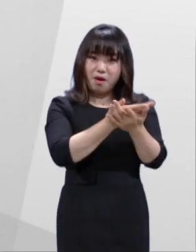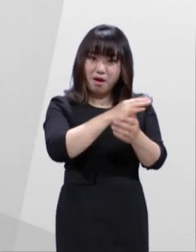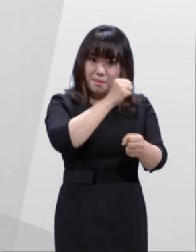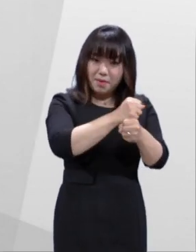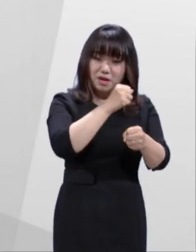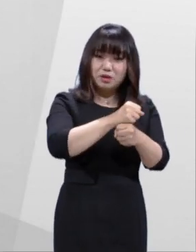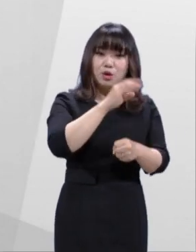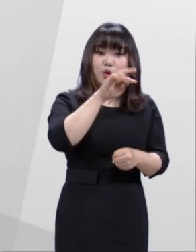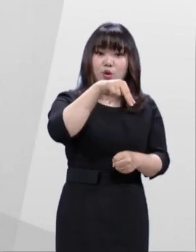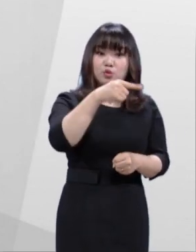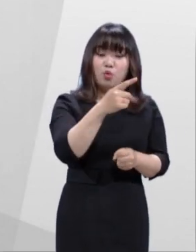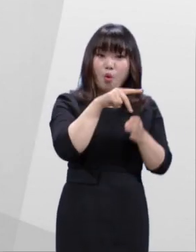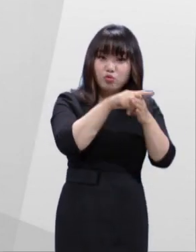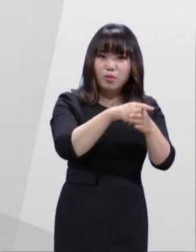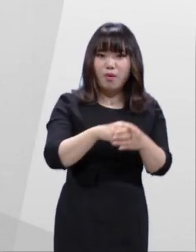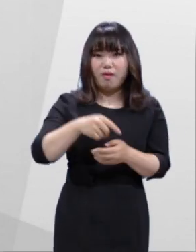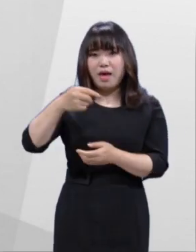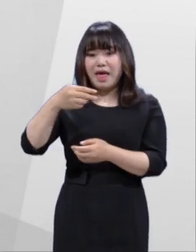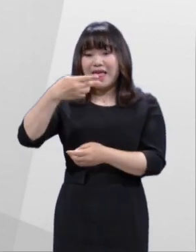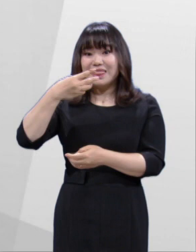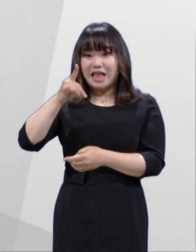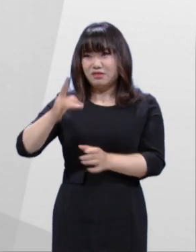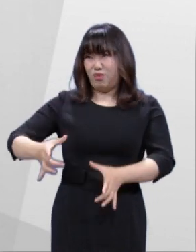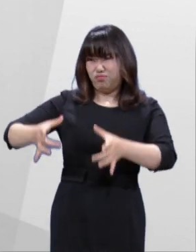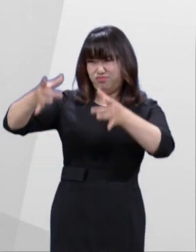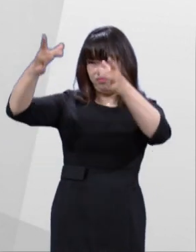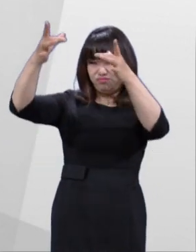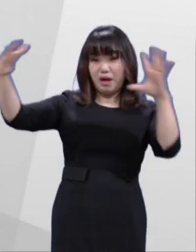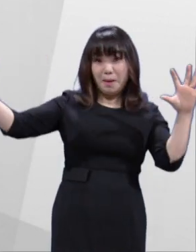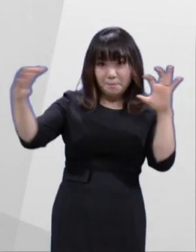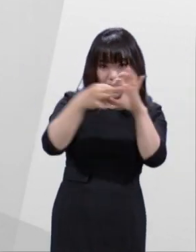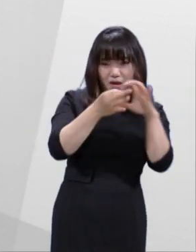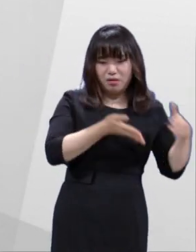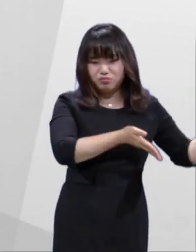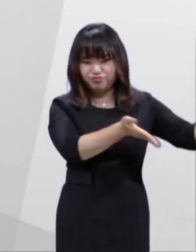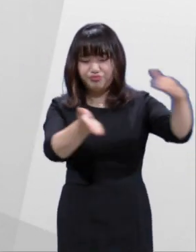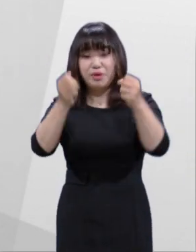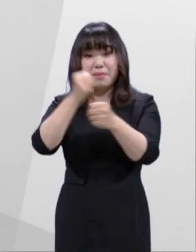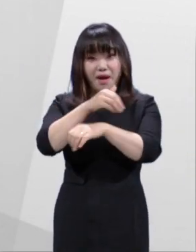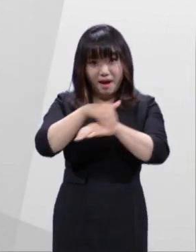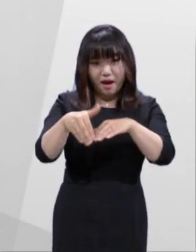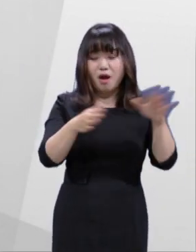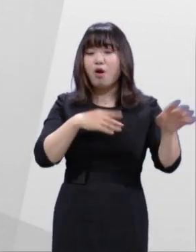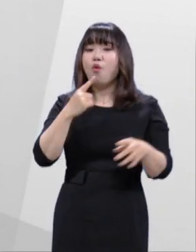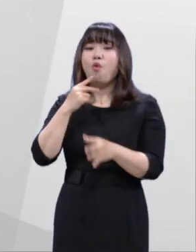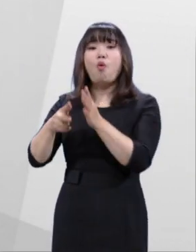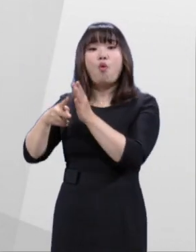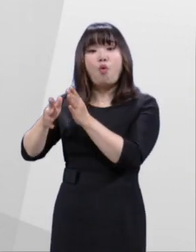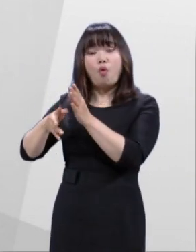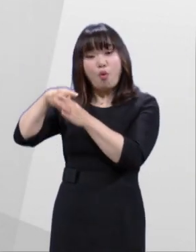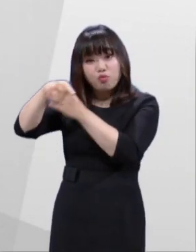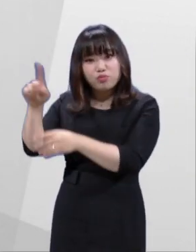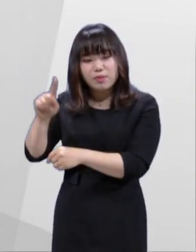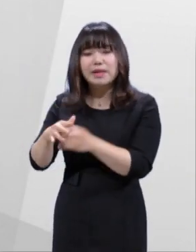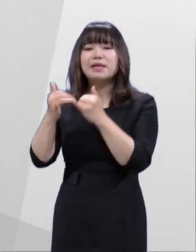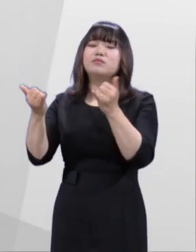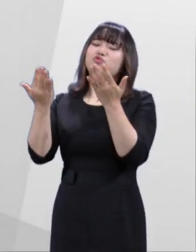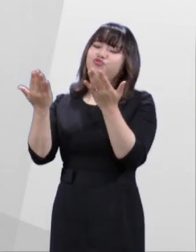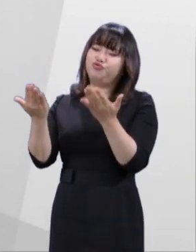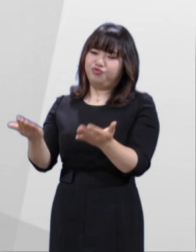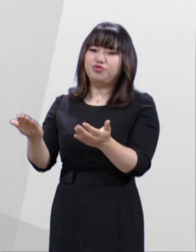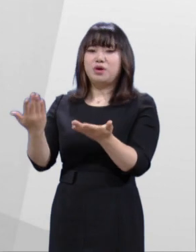후보는 테크노마트와 연계한 IT 복합 거점화를, 오세훈 후보는 주민 편의시설 확충을